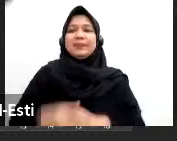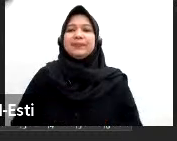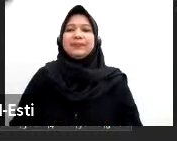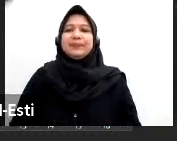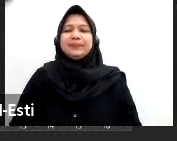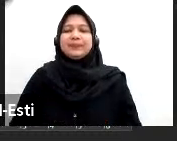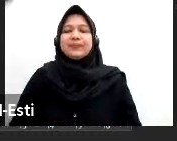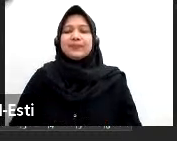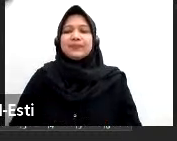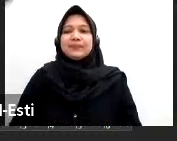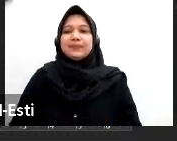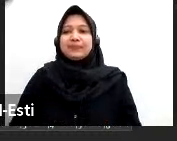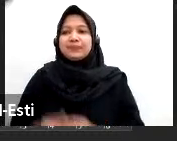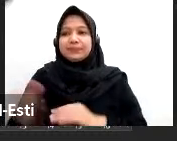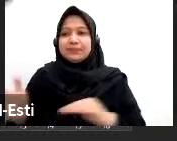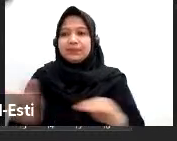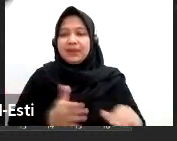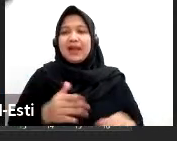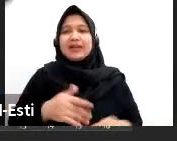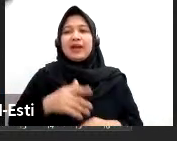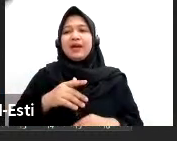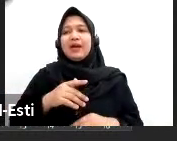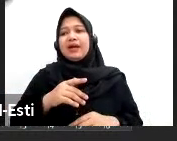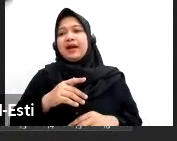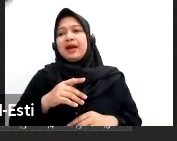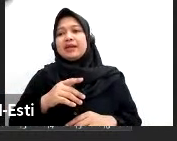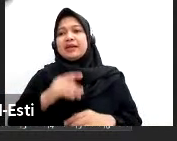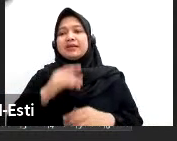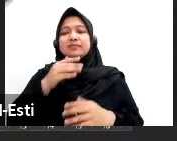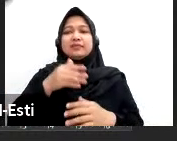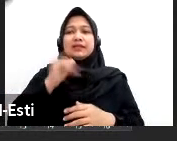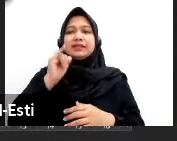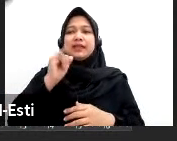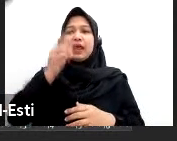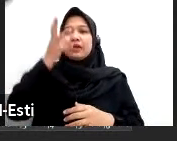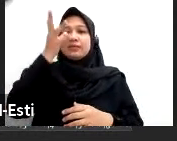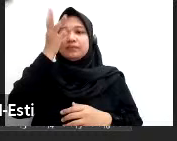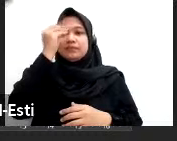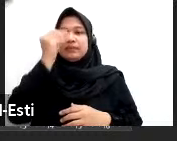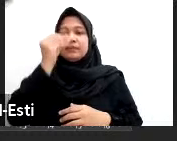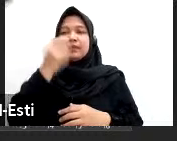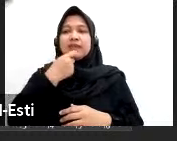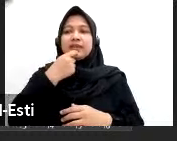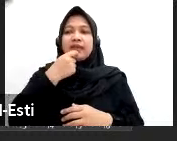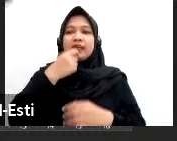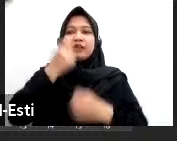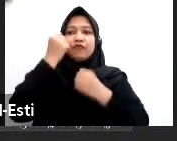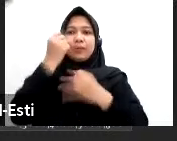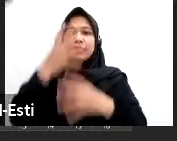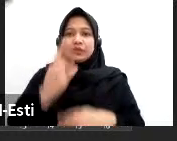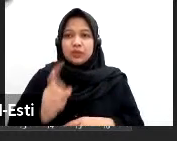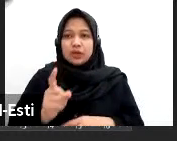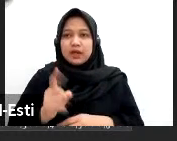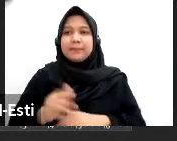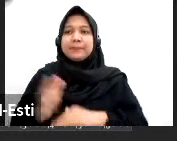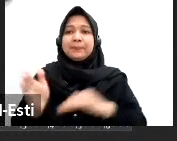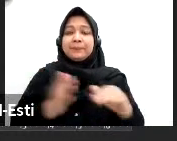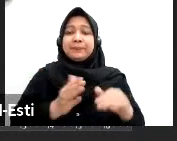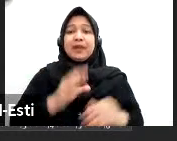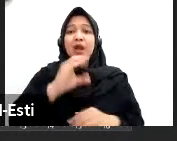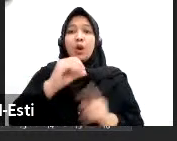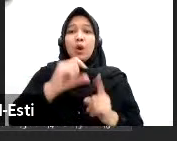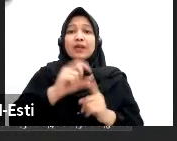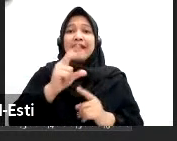Ya udah juga adanya Lekok mesakne juga ada tempat Hai nah ini kenapa oh diare penting